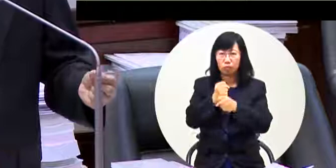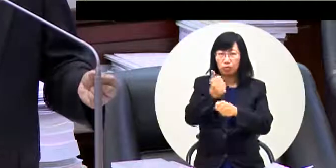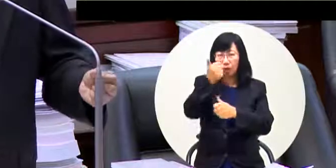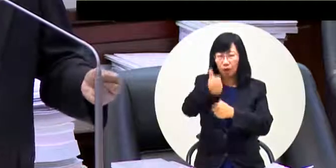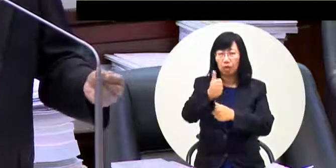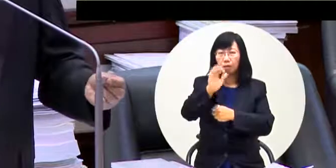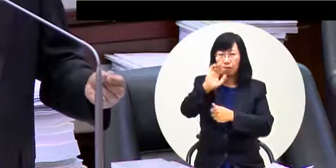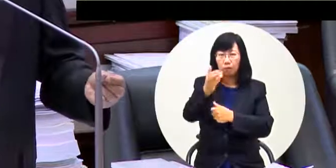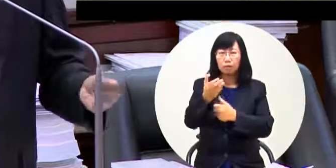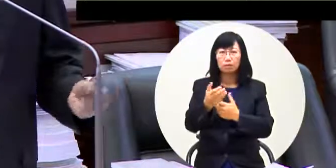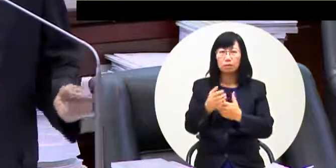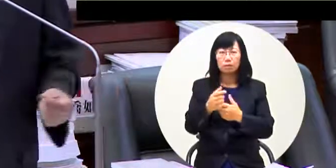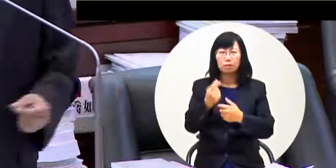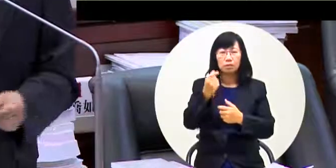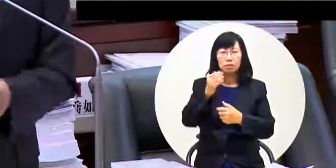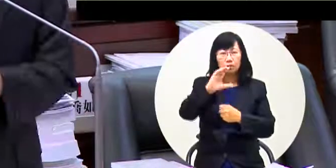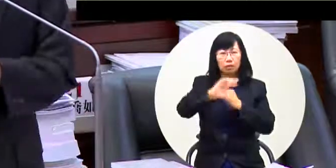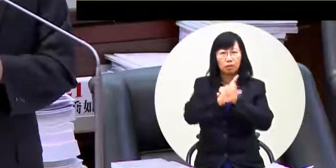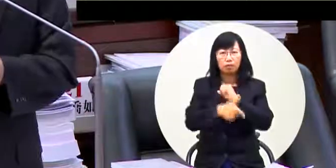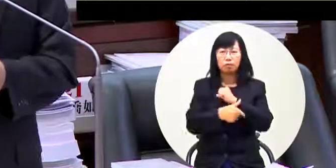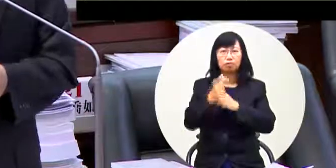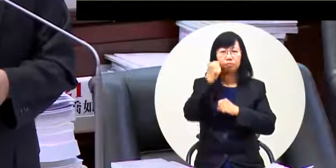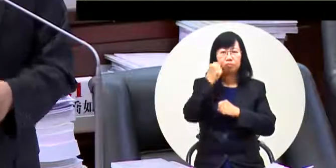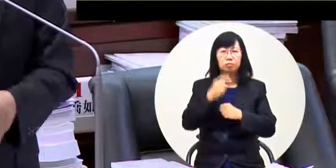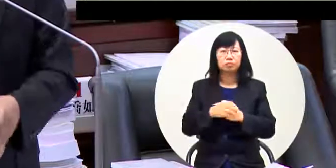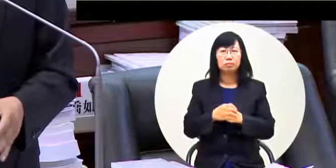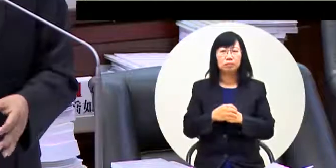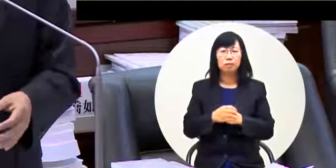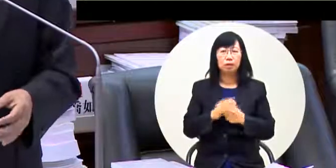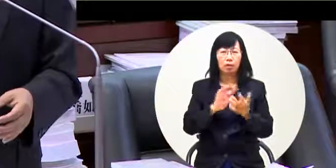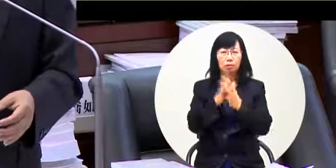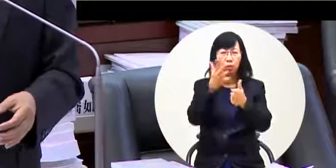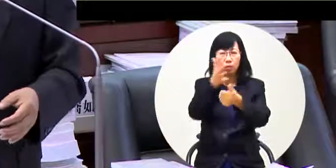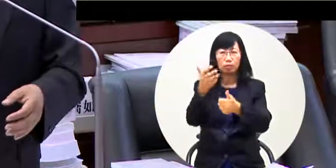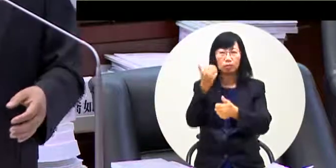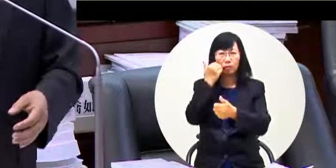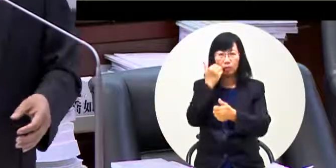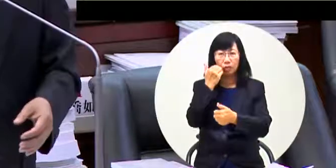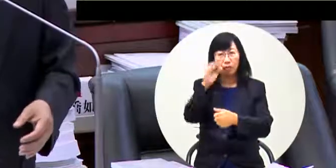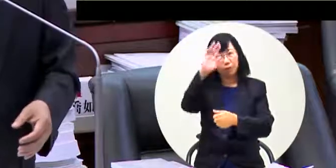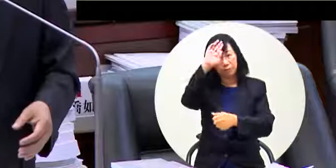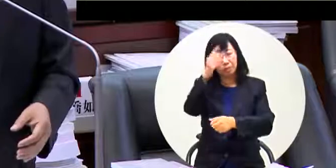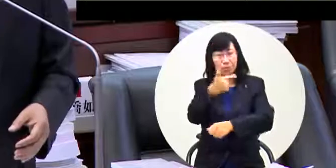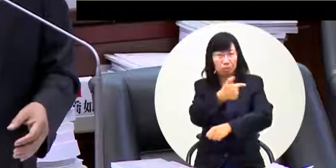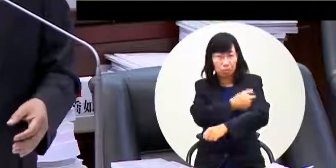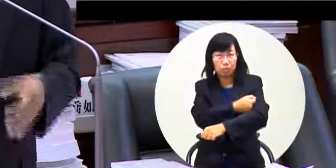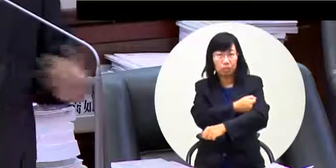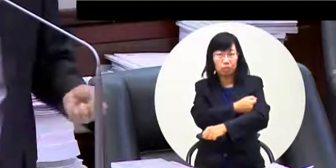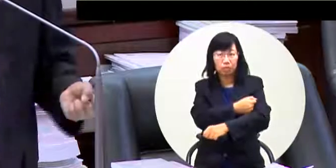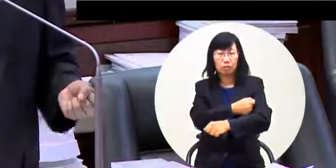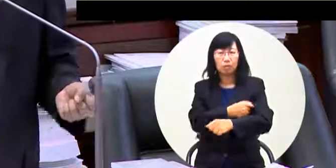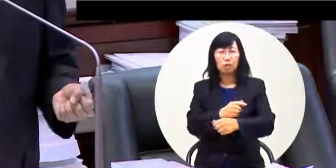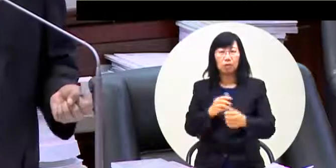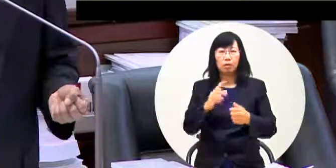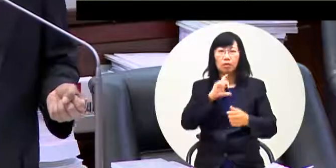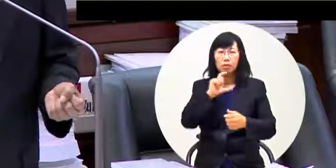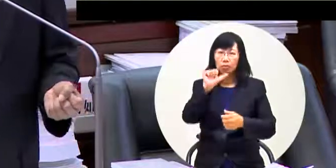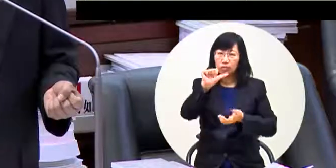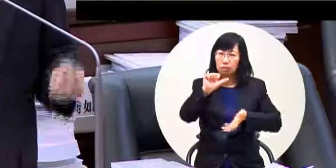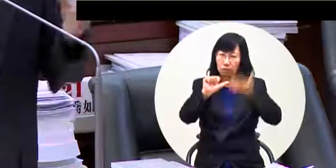说，那个疫苗就像65岁以上的，还是几岁生孩子婴儿，这样煮而已